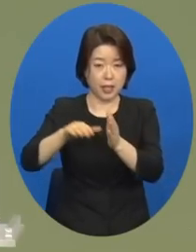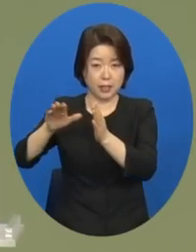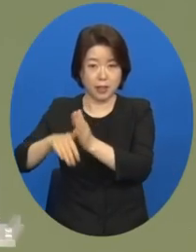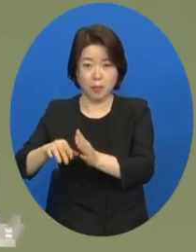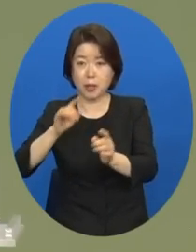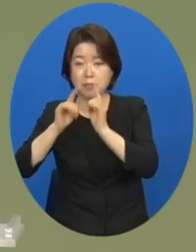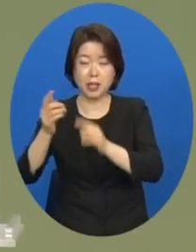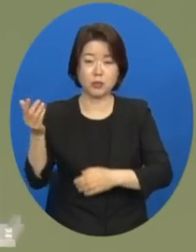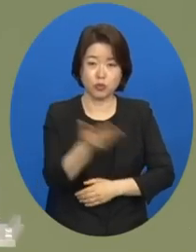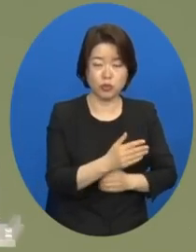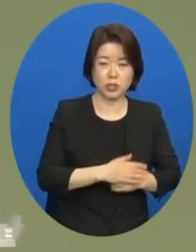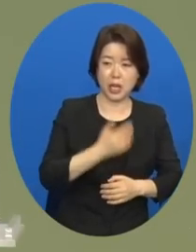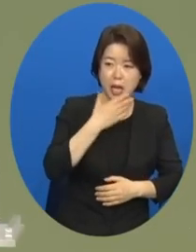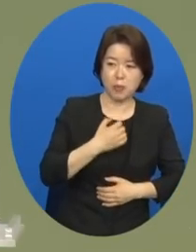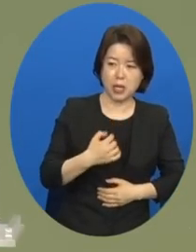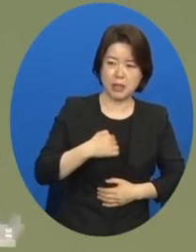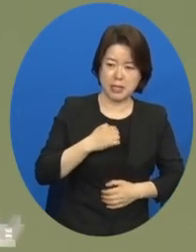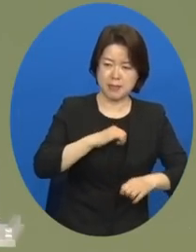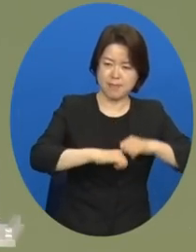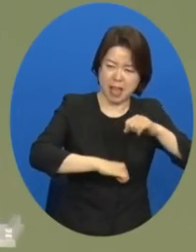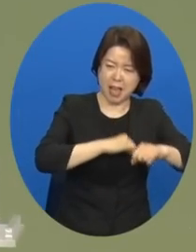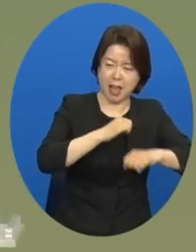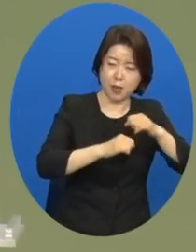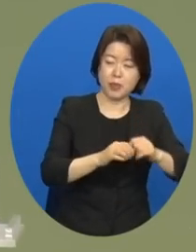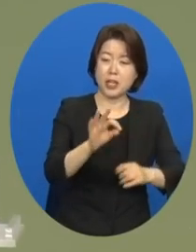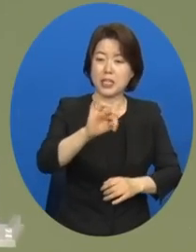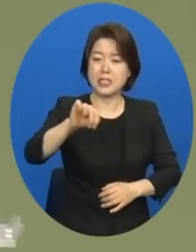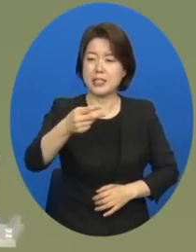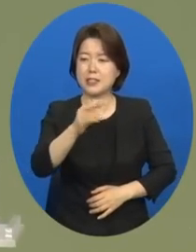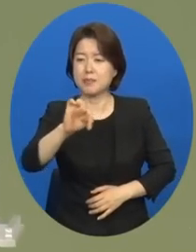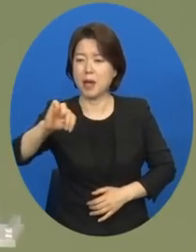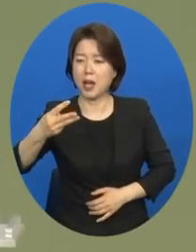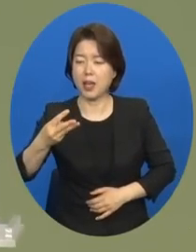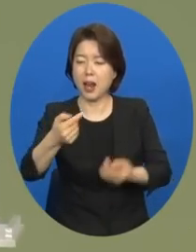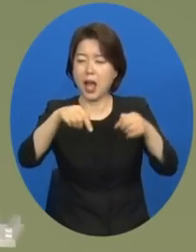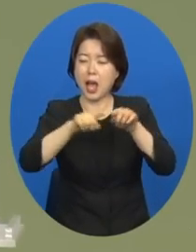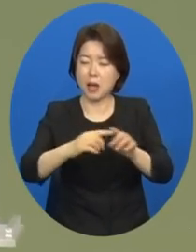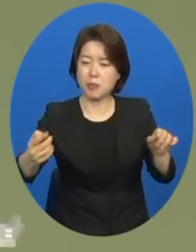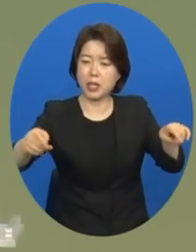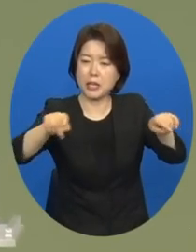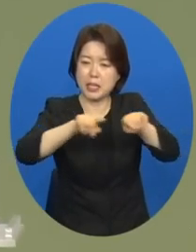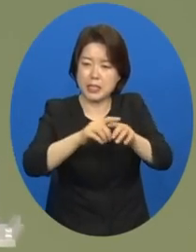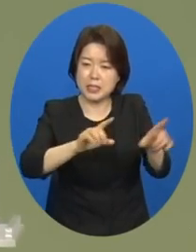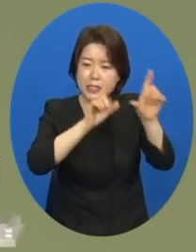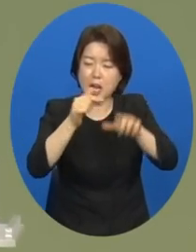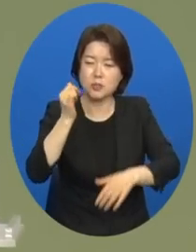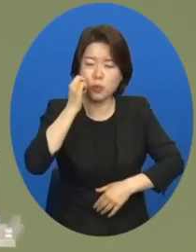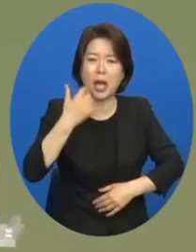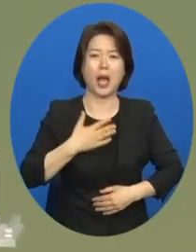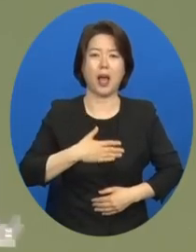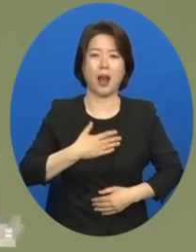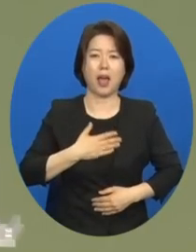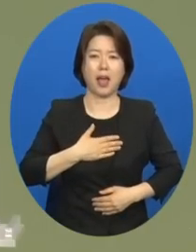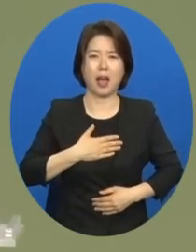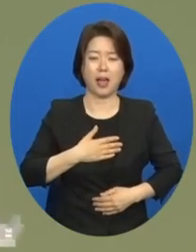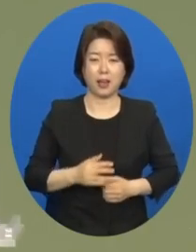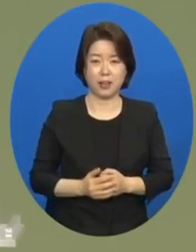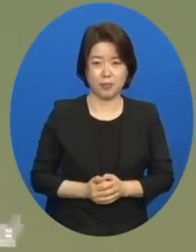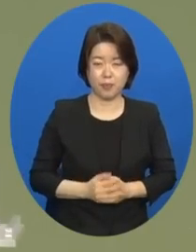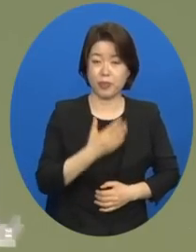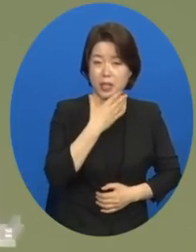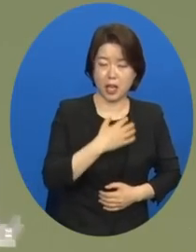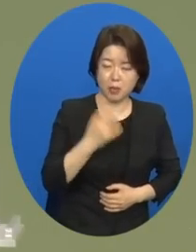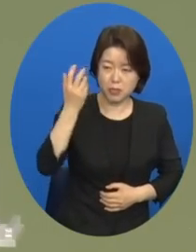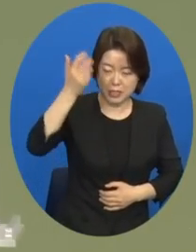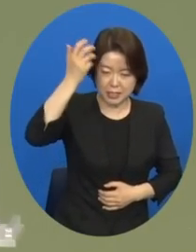말씀을 주시니 아브라함도 자기 마음대로 이스마엘과 살 수가 없다는 것은 알아요 그래서 아브라함도 성령의